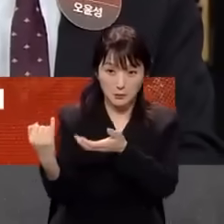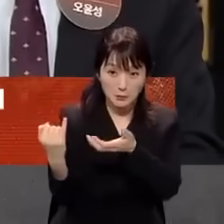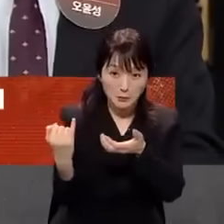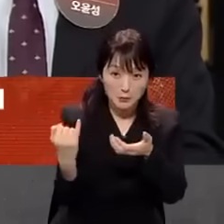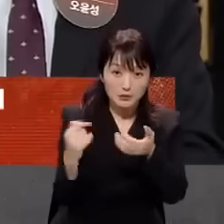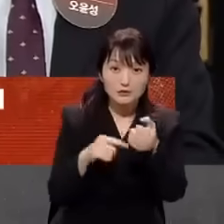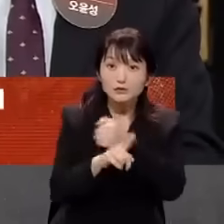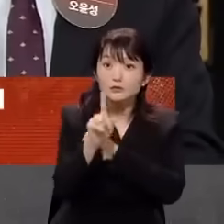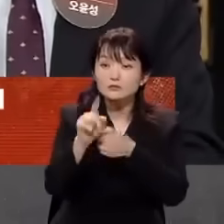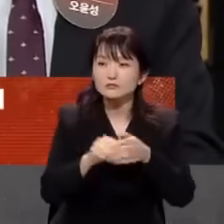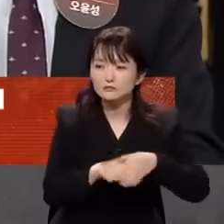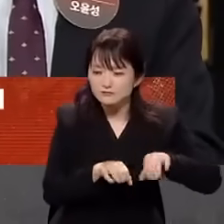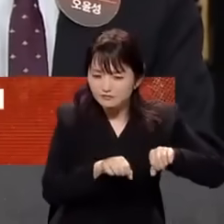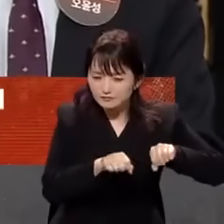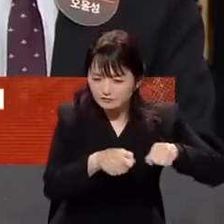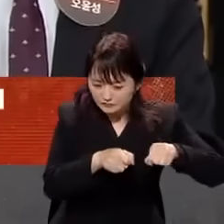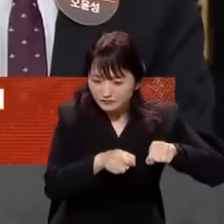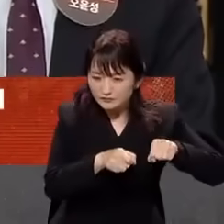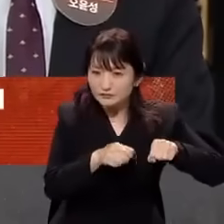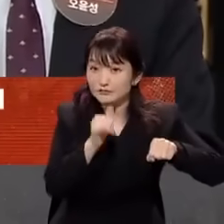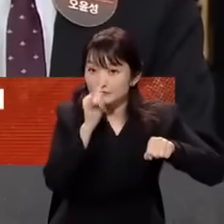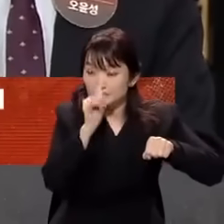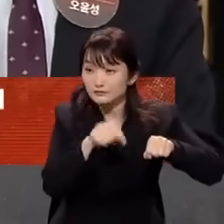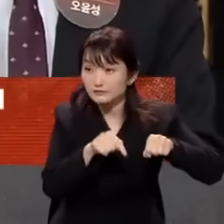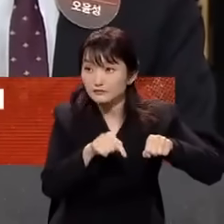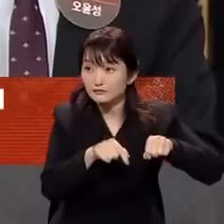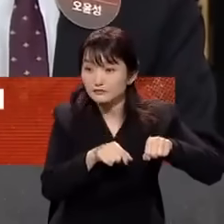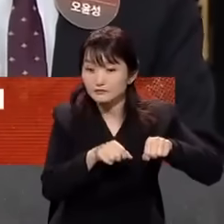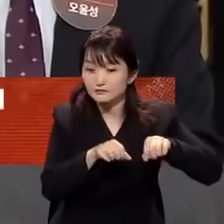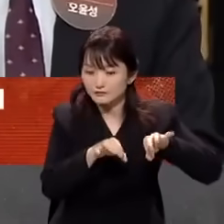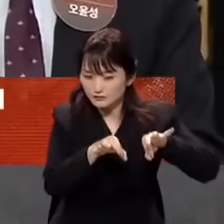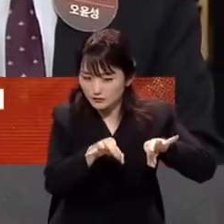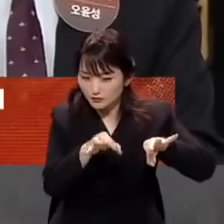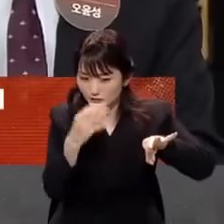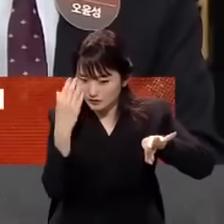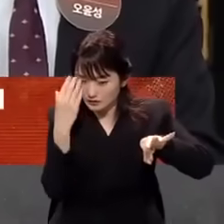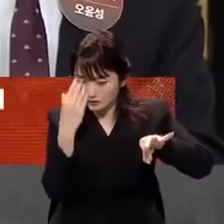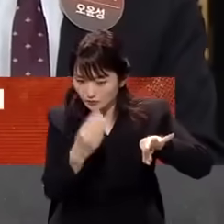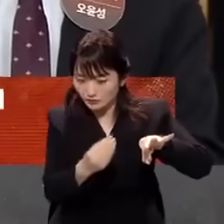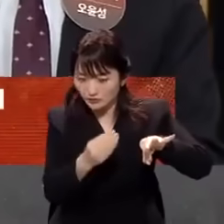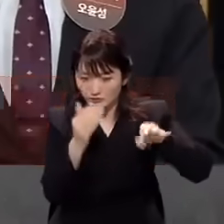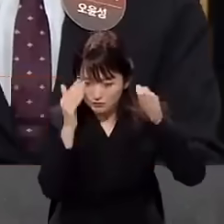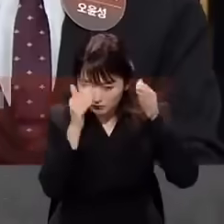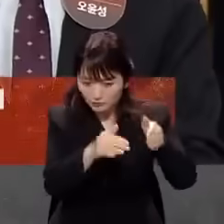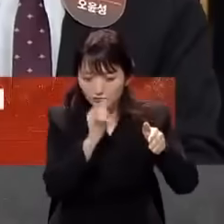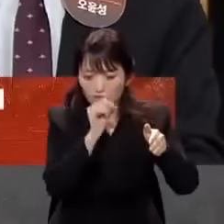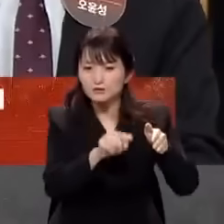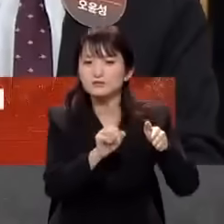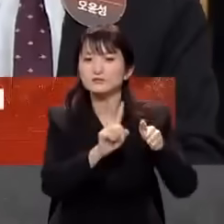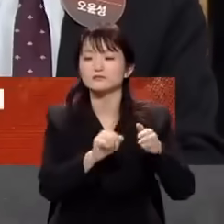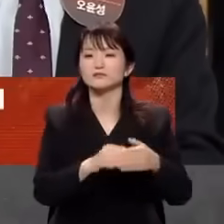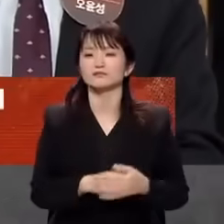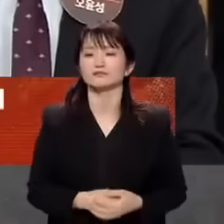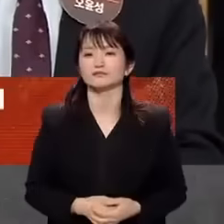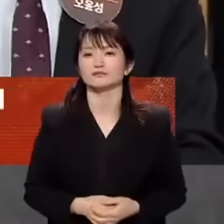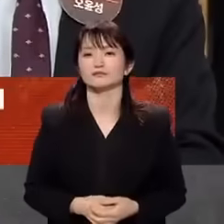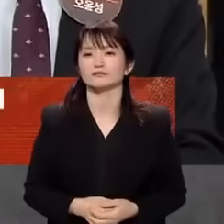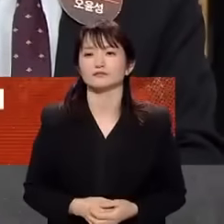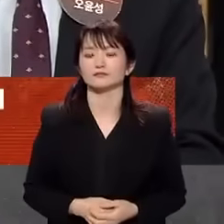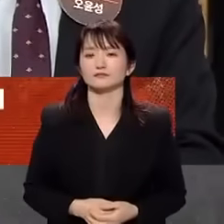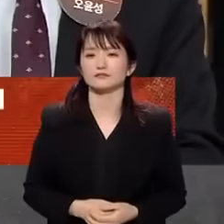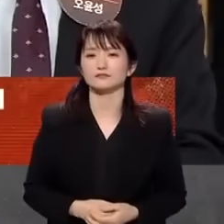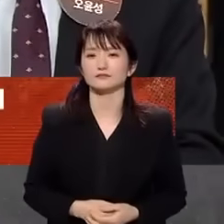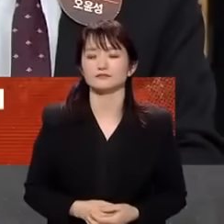이유가 오더바이 있다 지금 이제 방 자꾸 오토바이에 찍히고 있습니다 그래서 왜 그러냐면 예이